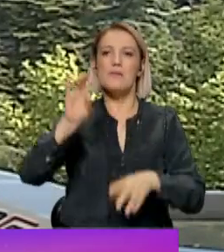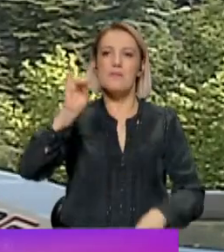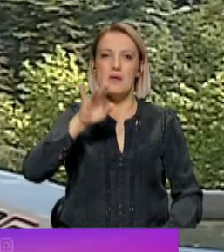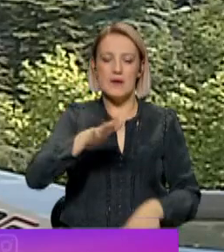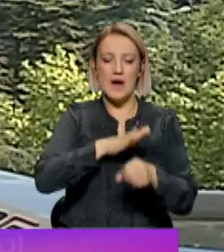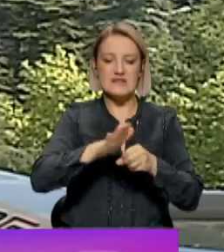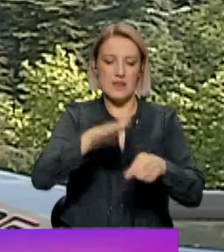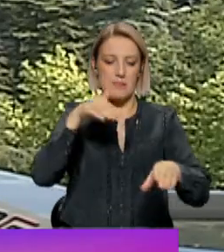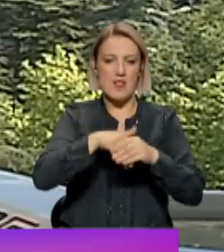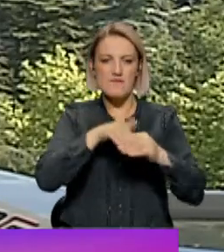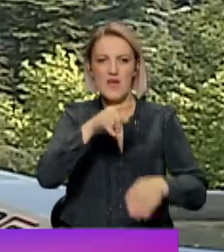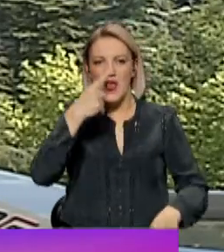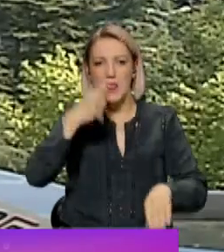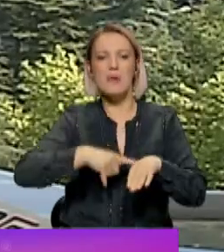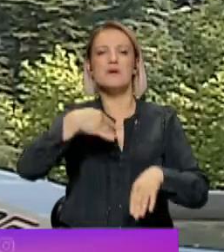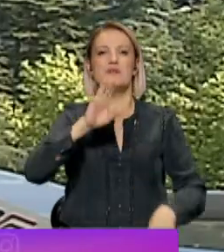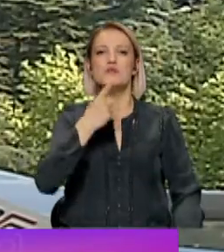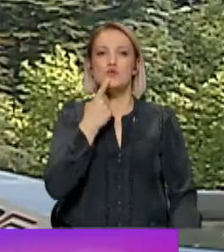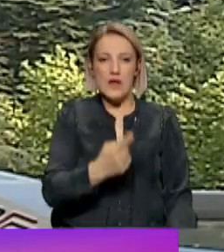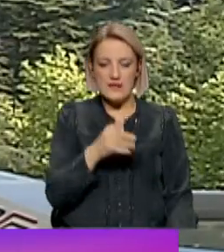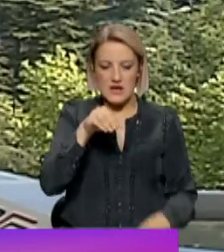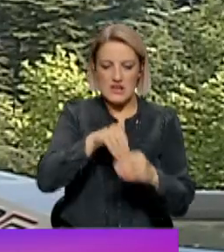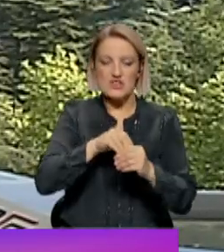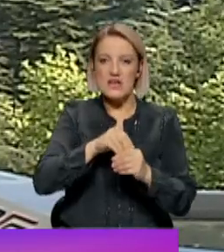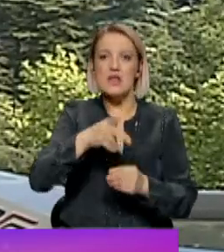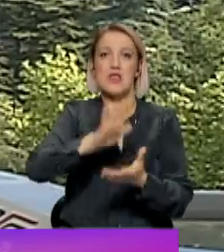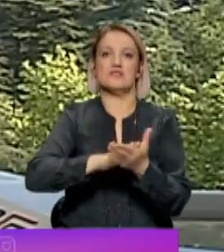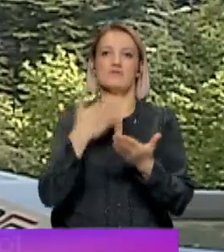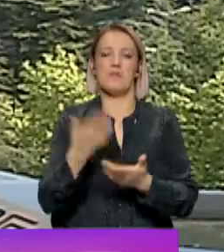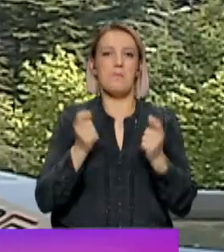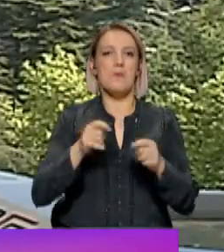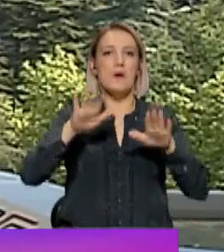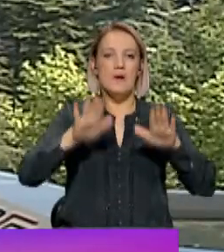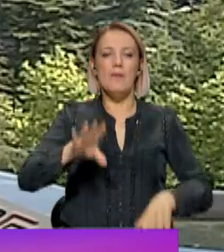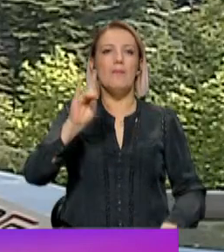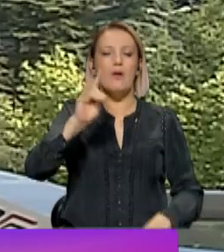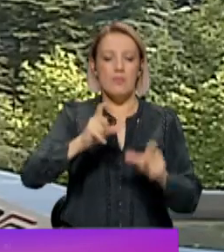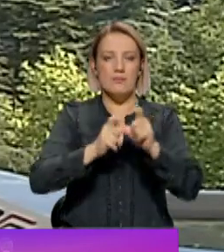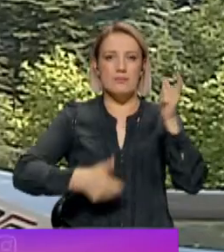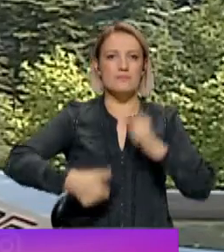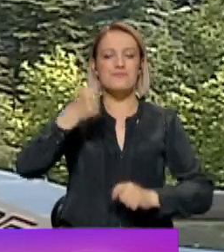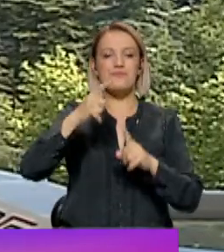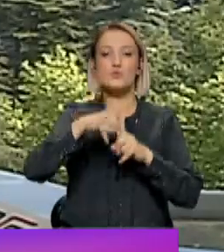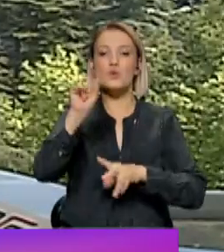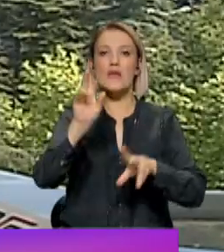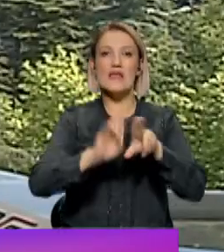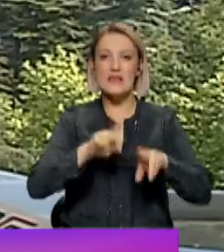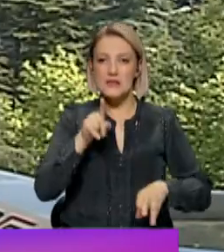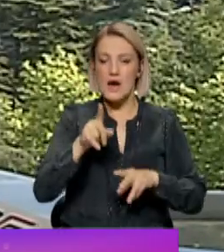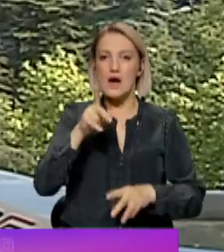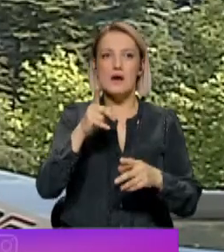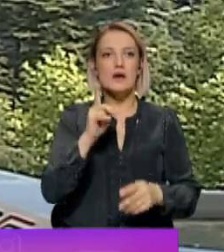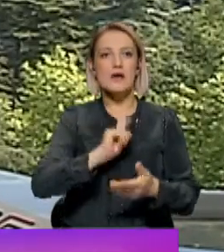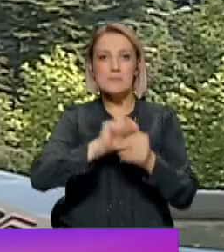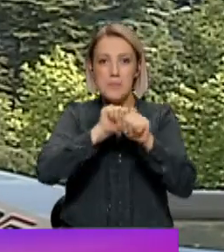Kayseri Milletvekili inanmadığını söylediği için partisinden istifa etmek zorunda kaldı. Acaba MHP Genel Başkanı TÜİK'in rakamlarına